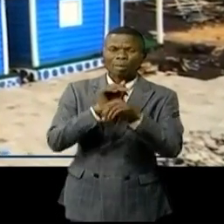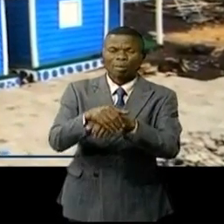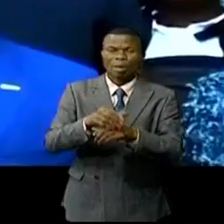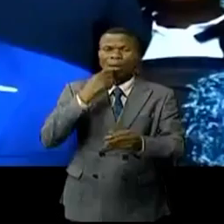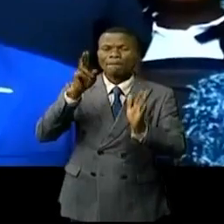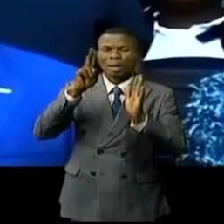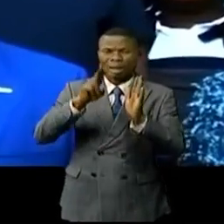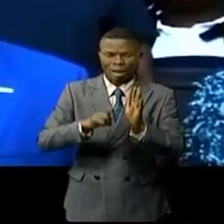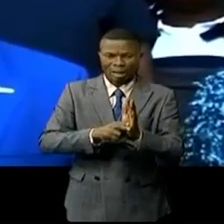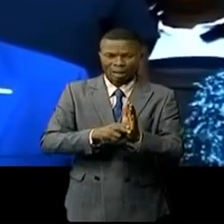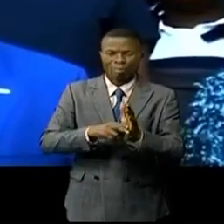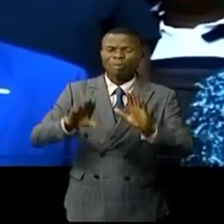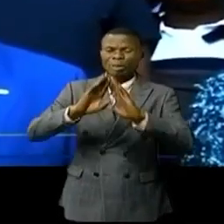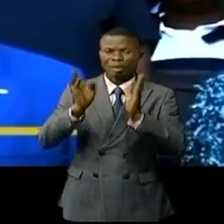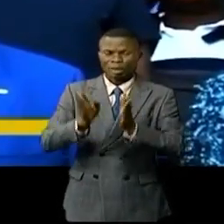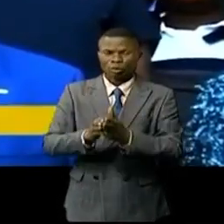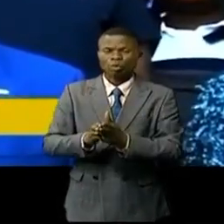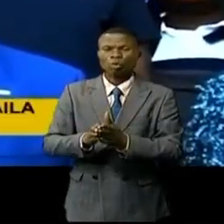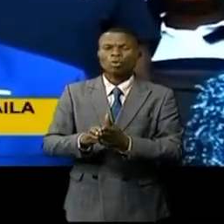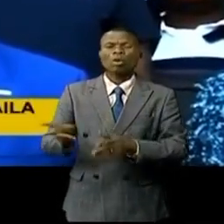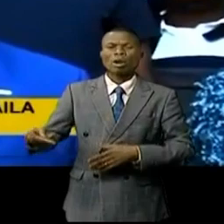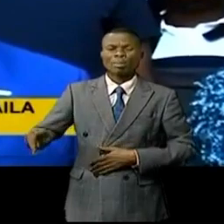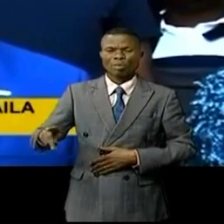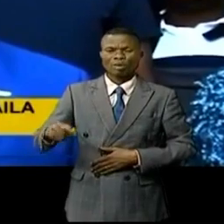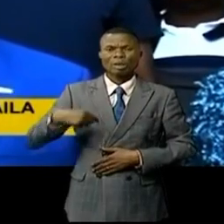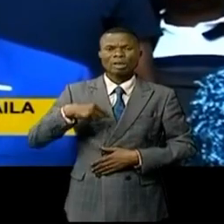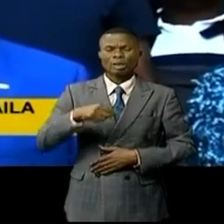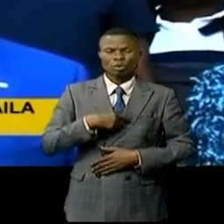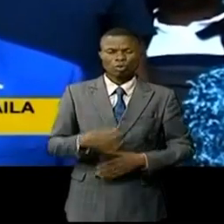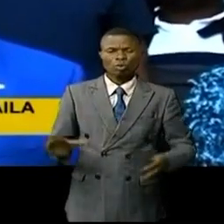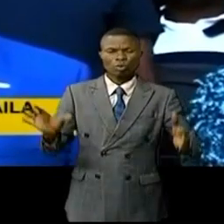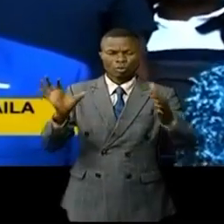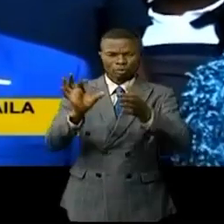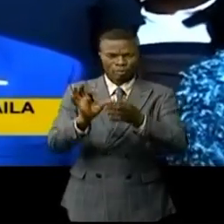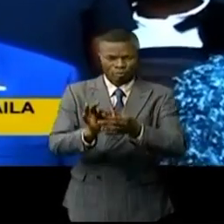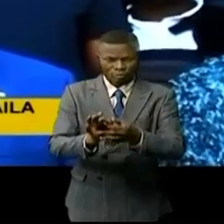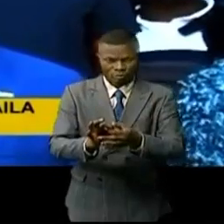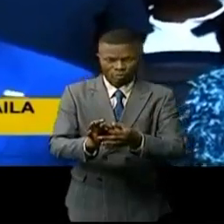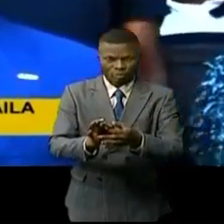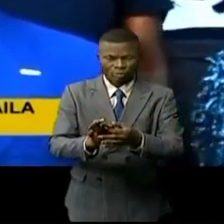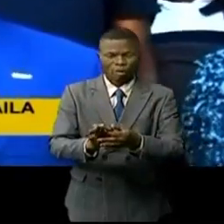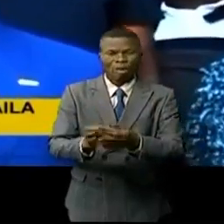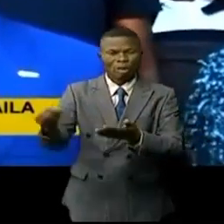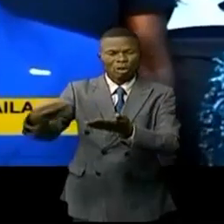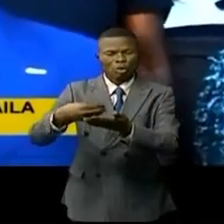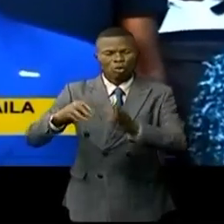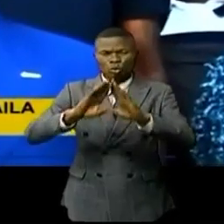et l'exécutif. Que nous puissions réunir le moyen